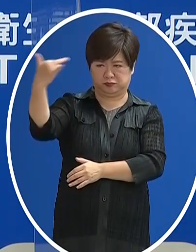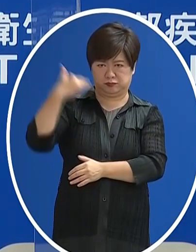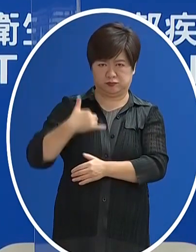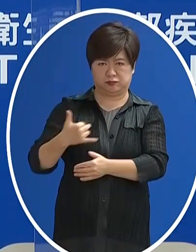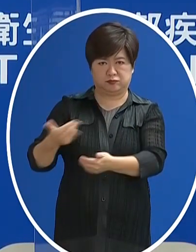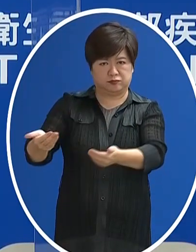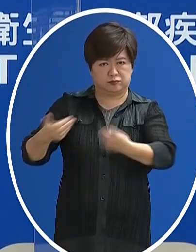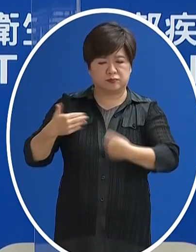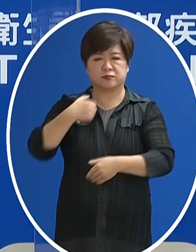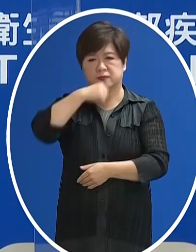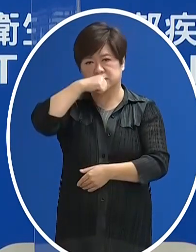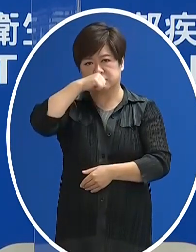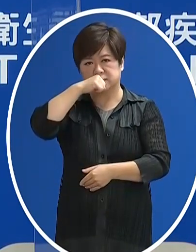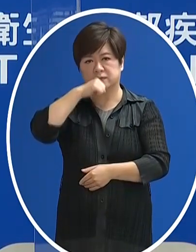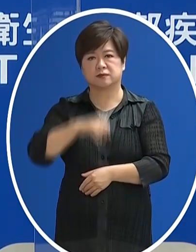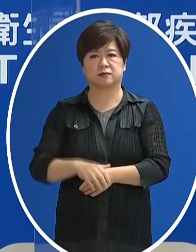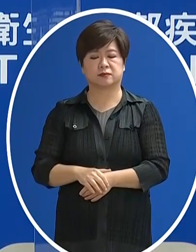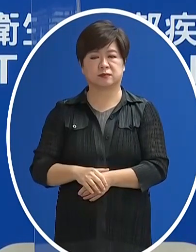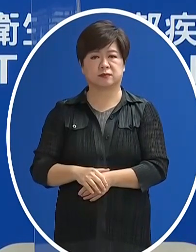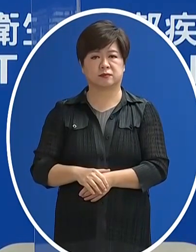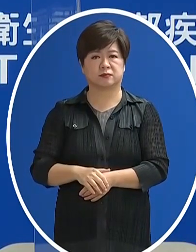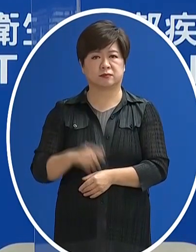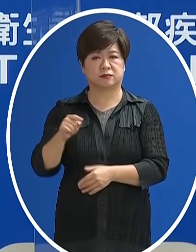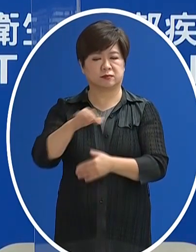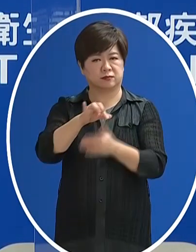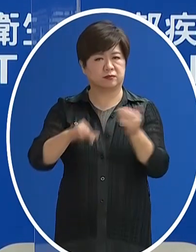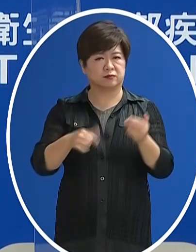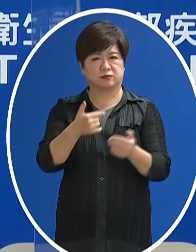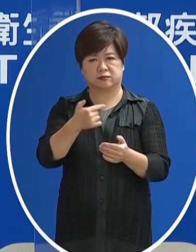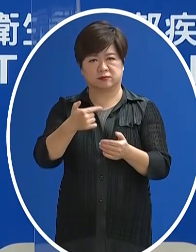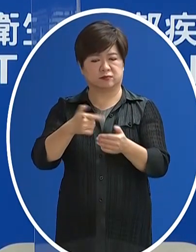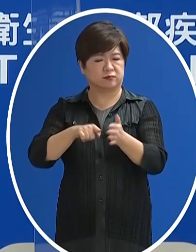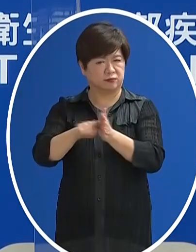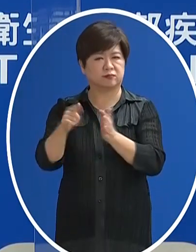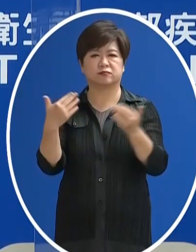我想这样从原厂直送台湾的方式应该是最直接的了。